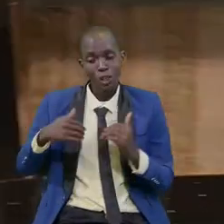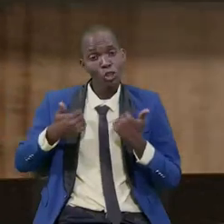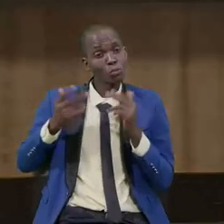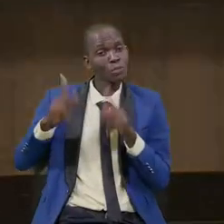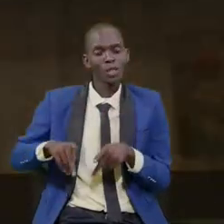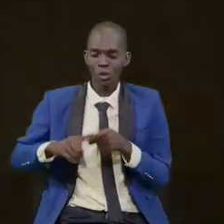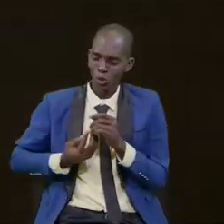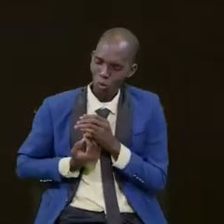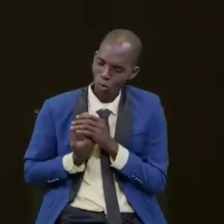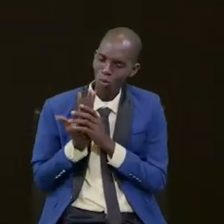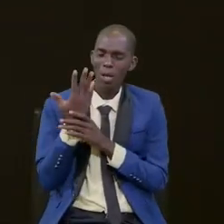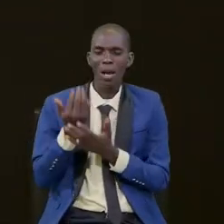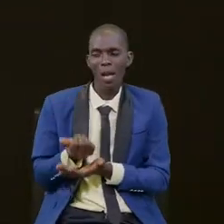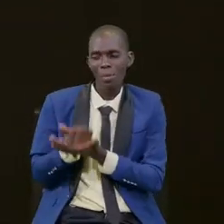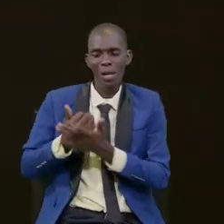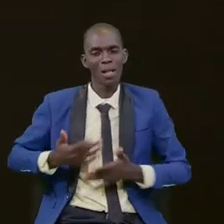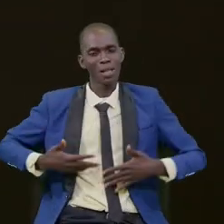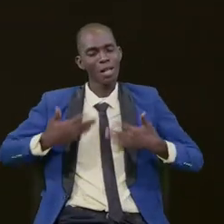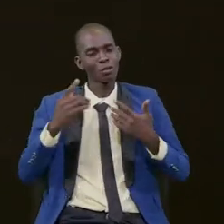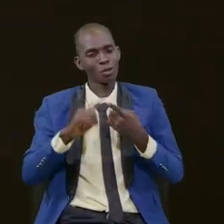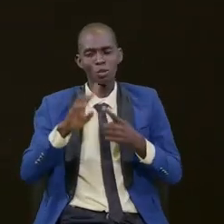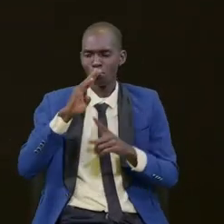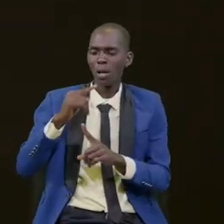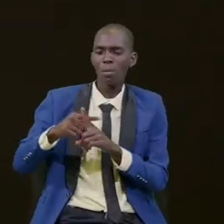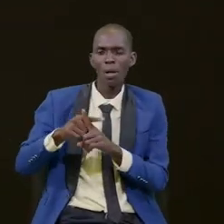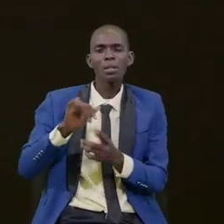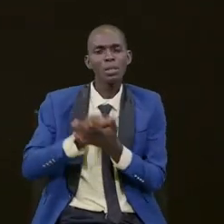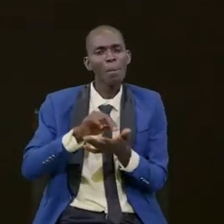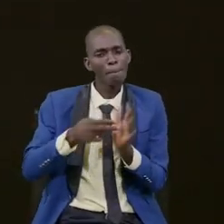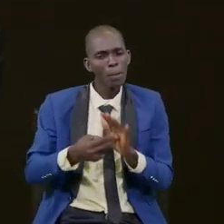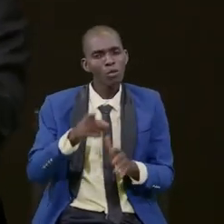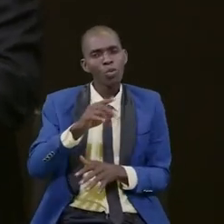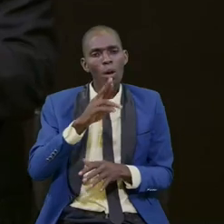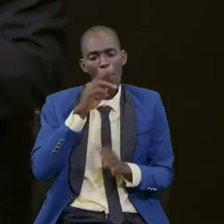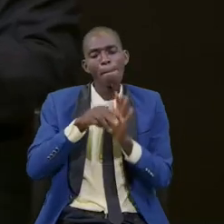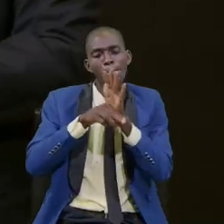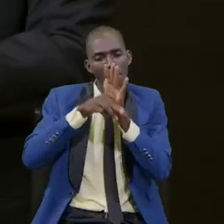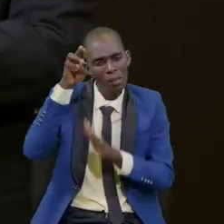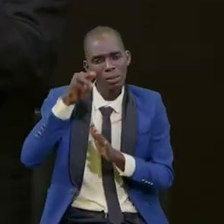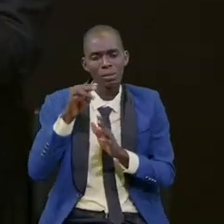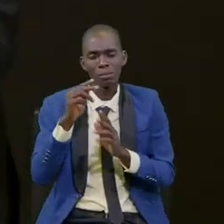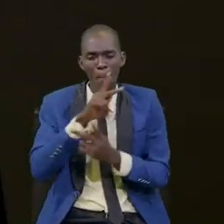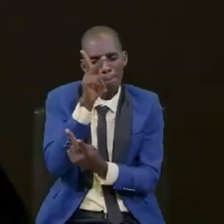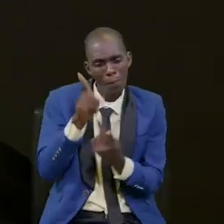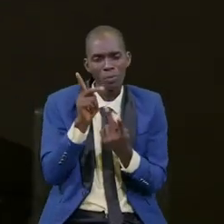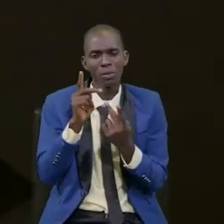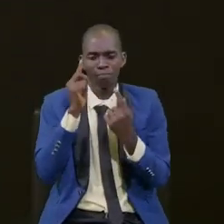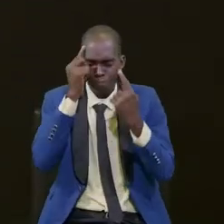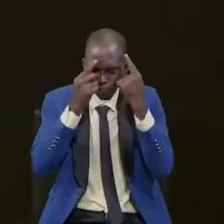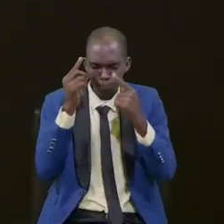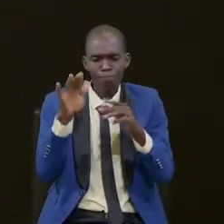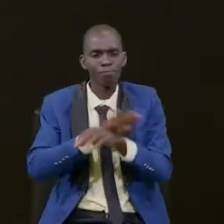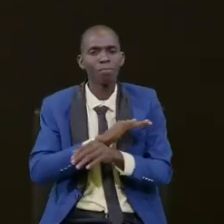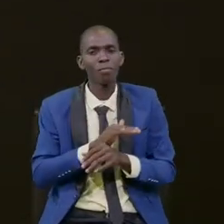si je rends sa vie positive, c'est être réellement parfait, mûr. Mais lorsqu'on